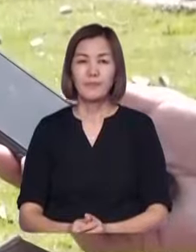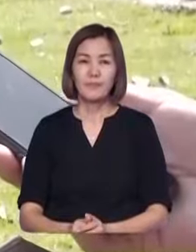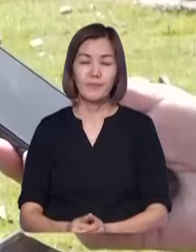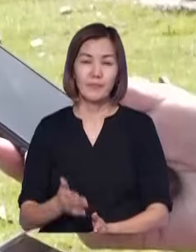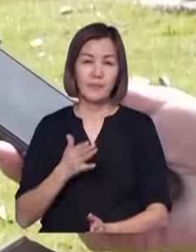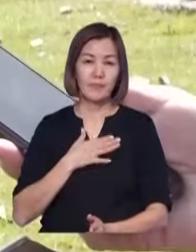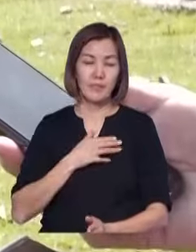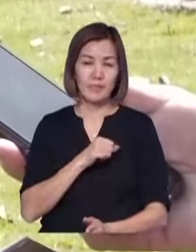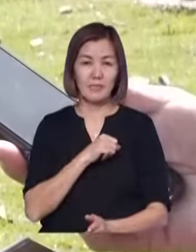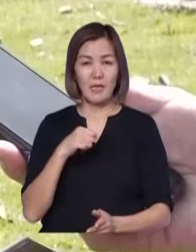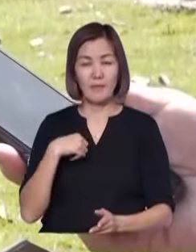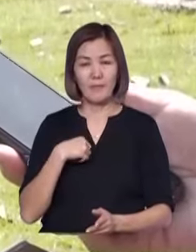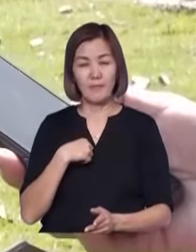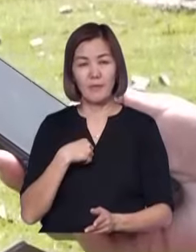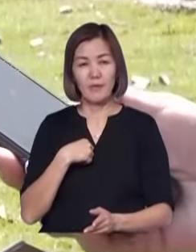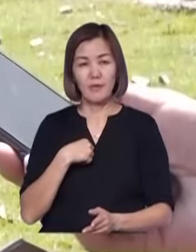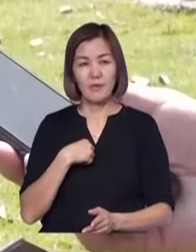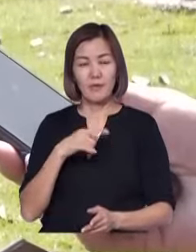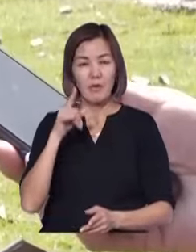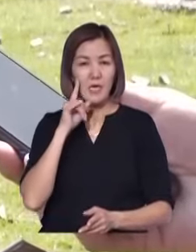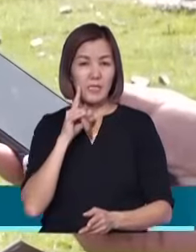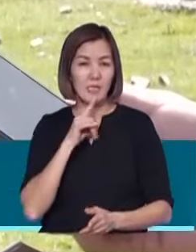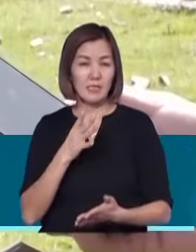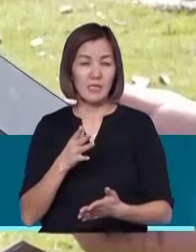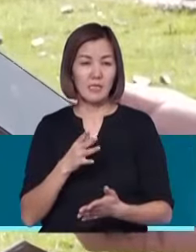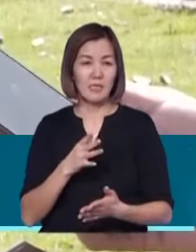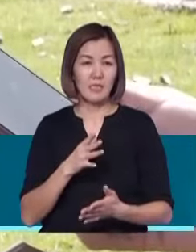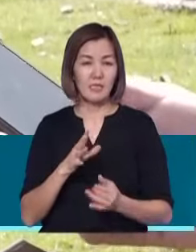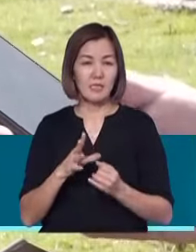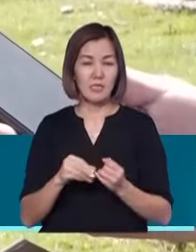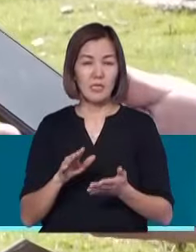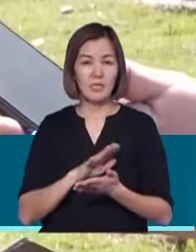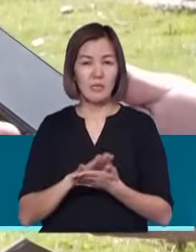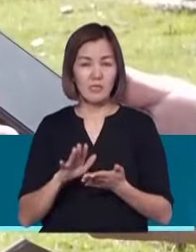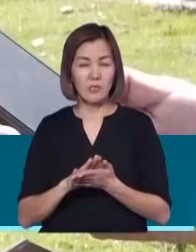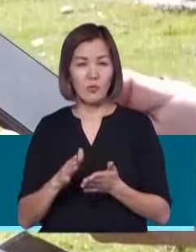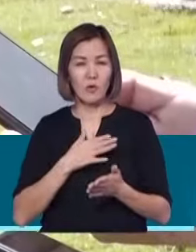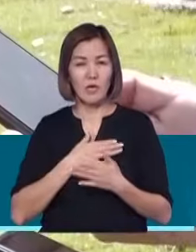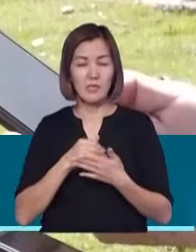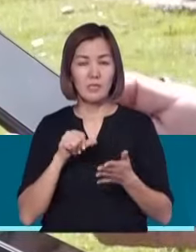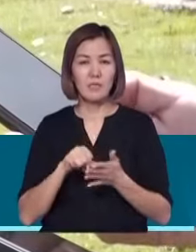өз еркімізбен осы Қазақстанымызды, жерімізді сақтауға атсалысып жатырмыз.